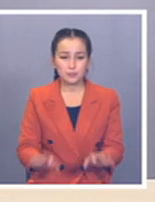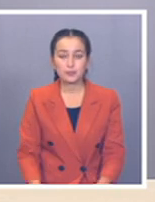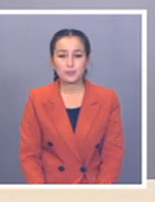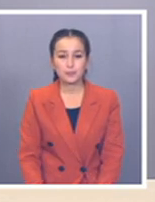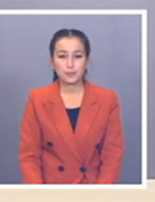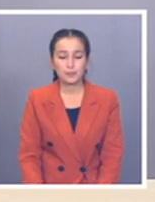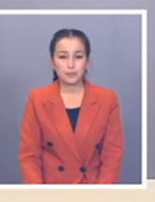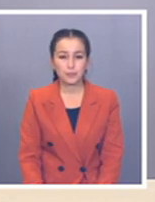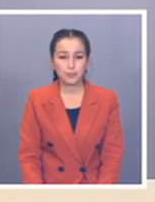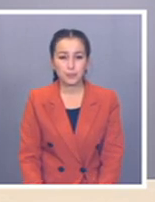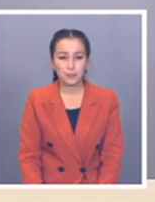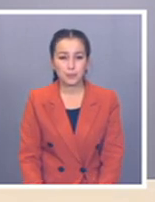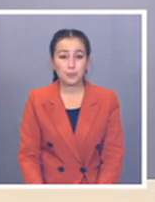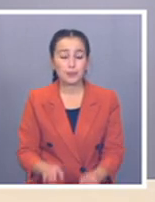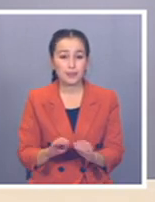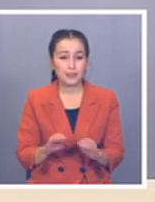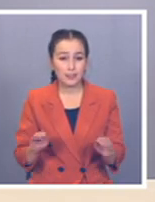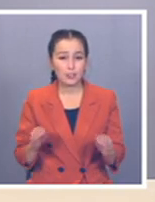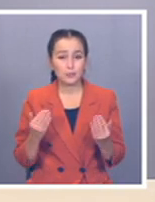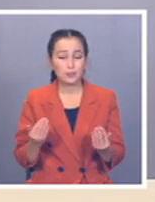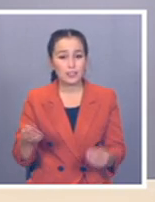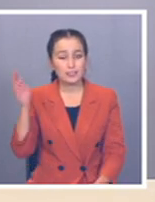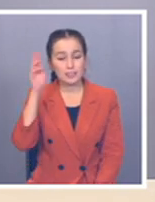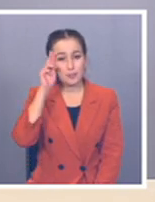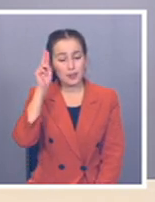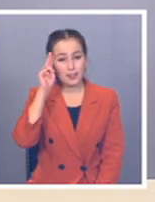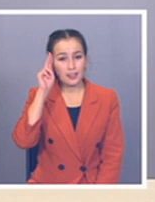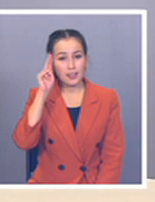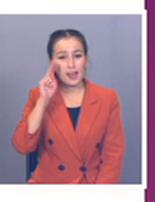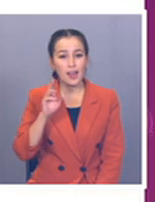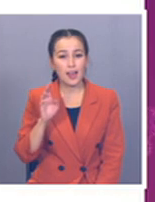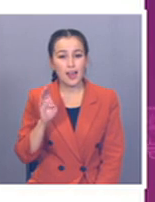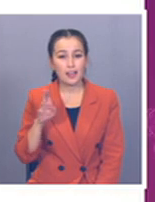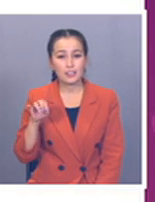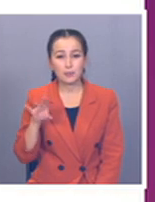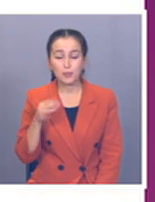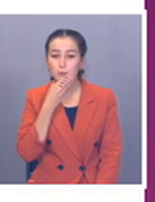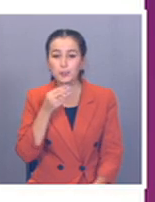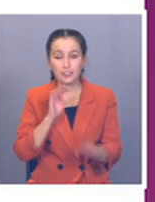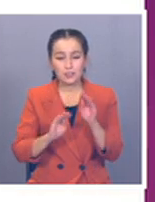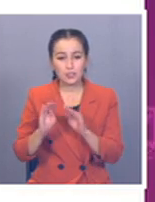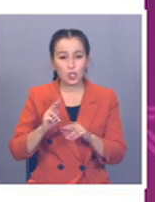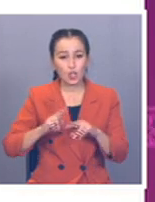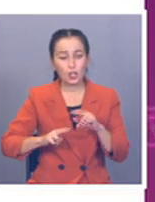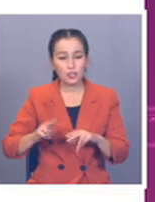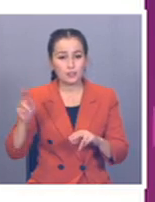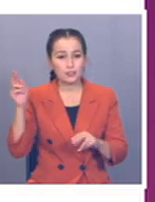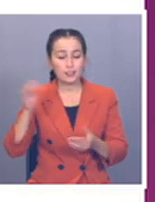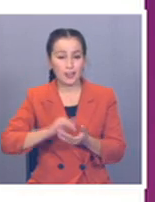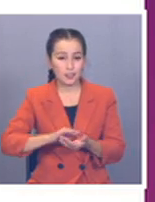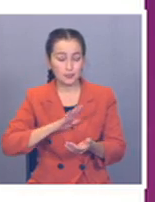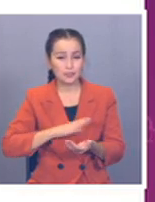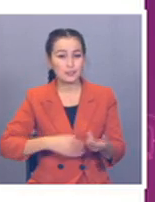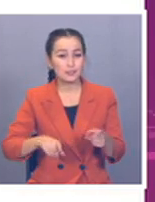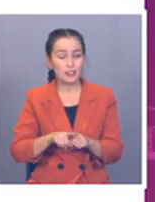айттық. Оқушылар, бүгінгі сабақта әдеби көркемдегіш құралдармен таныстыңыздар. Сондай-ақ,